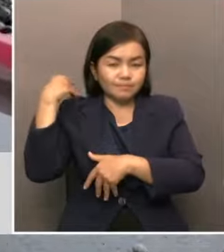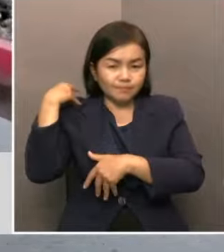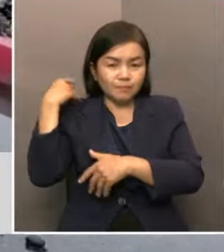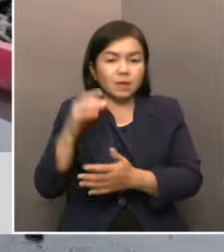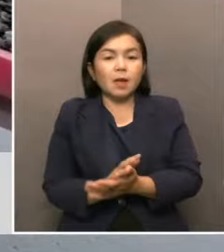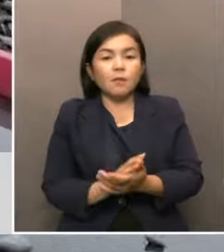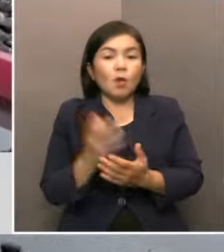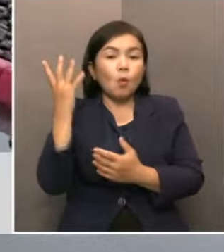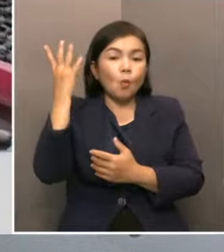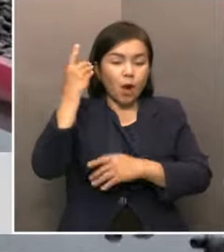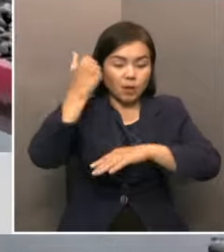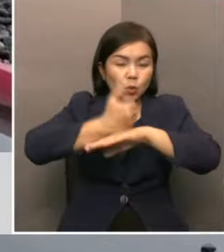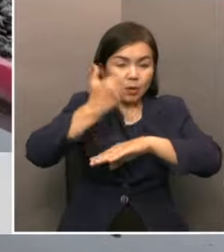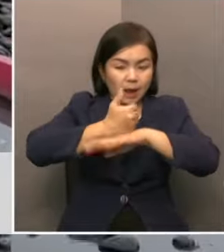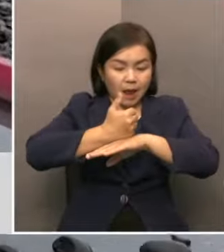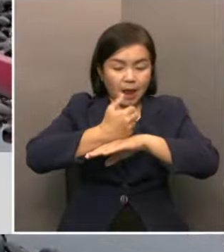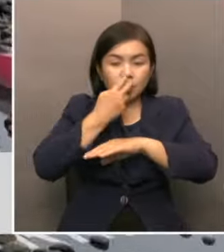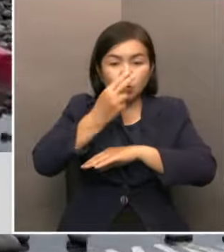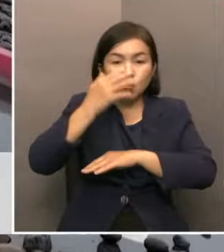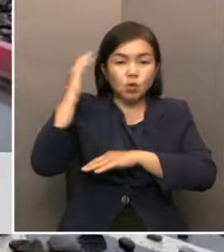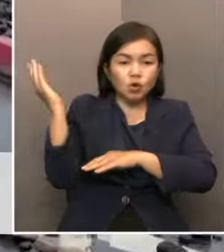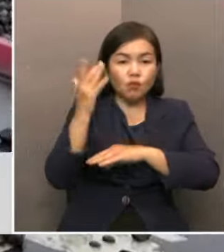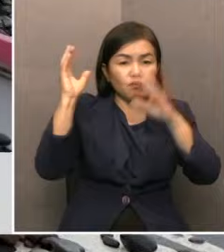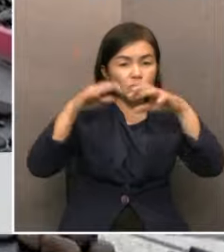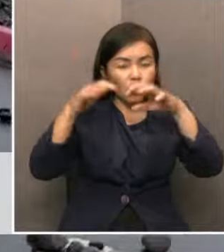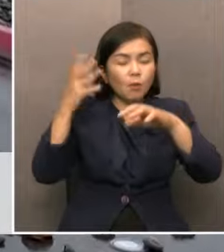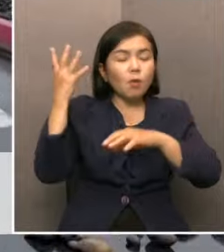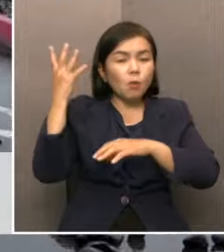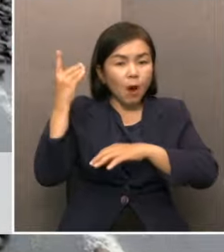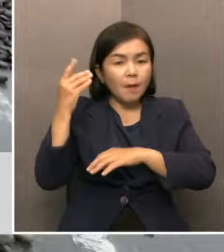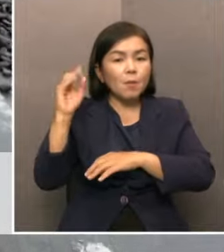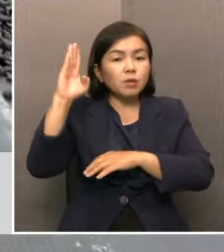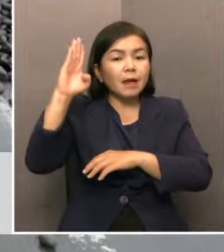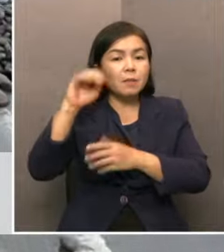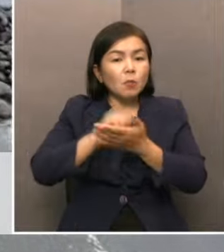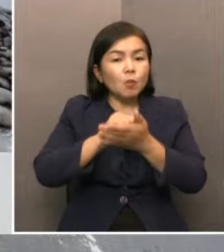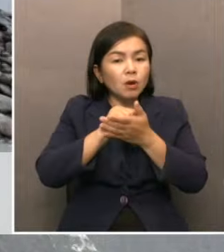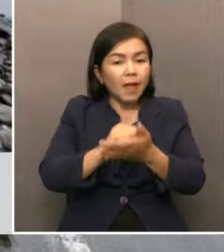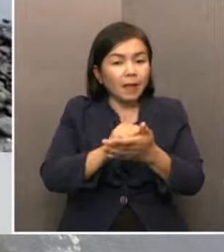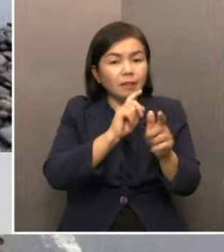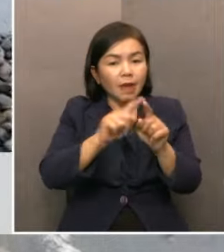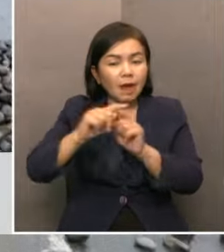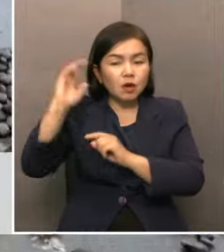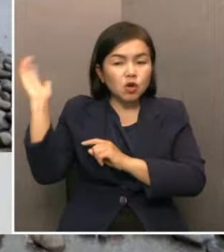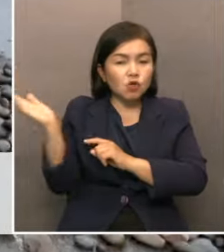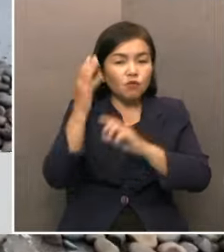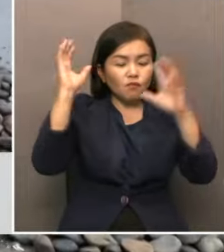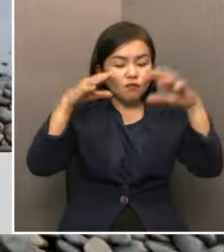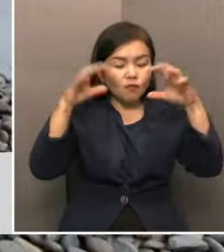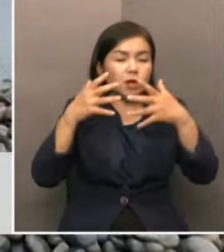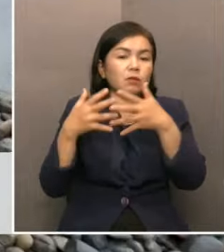นี้หัวหน้าทีมนักอุตุนิยมวิทยาแห่ง ACWeatherบริษัทผู้ให้บริการข้อมูลด้านสภาพอากาศเชิงพาณิชย์ของ